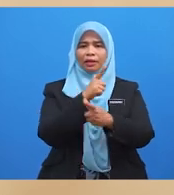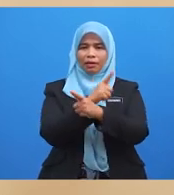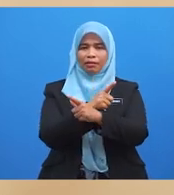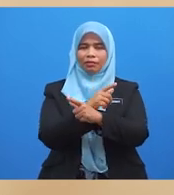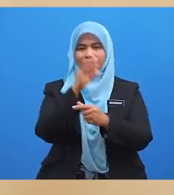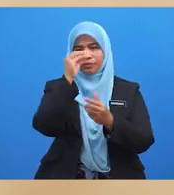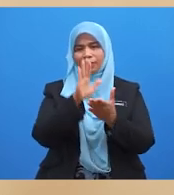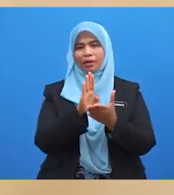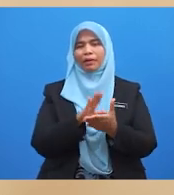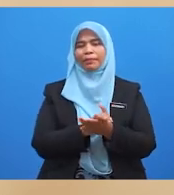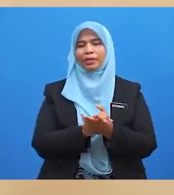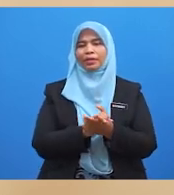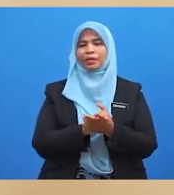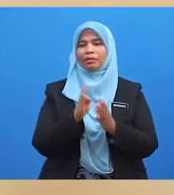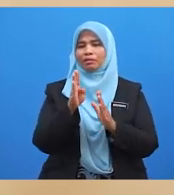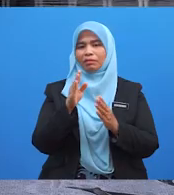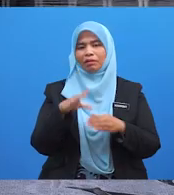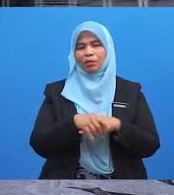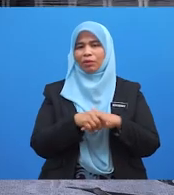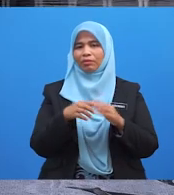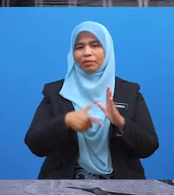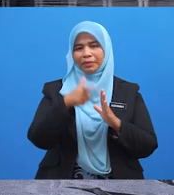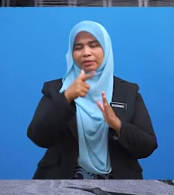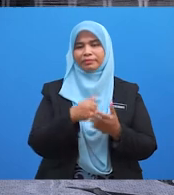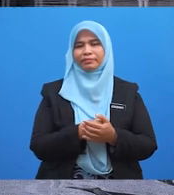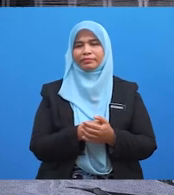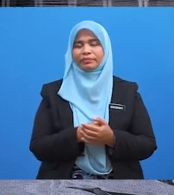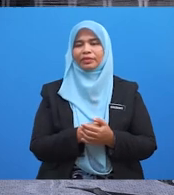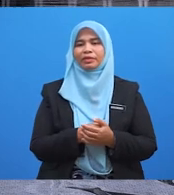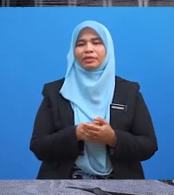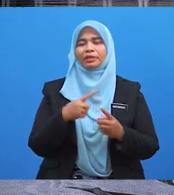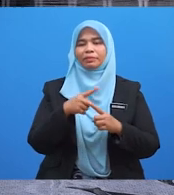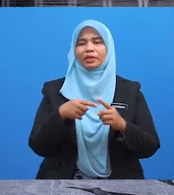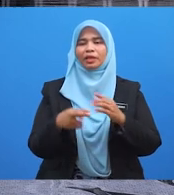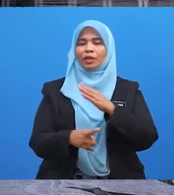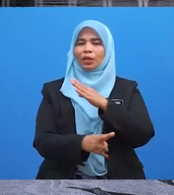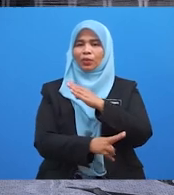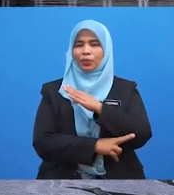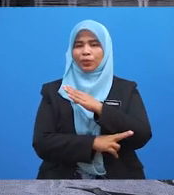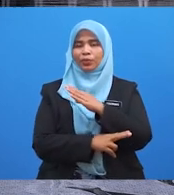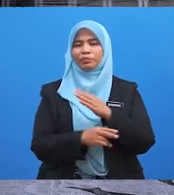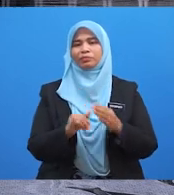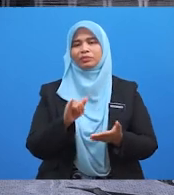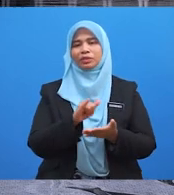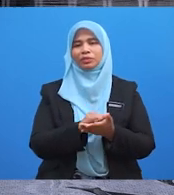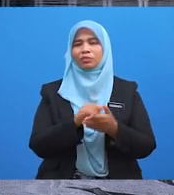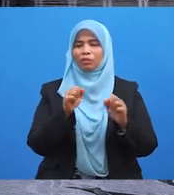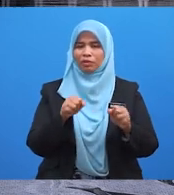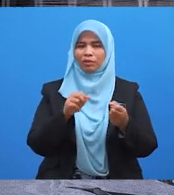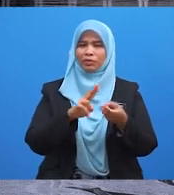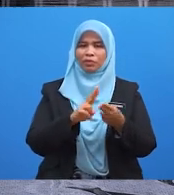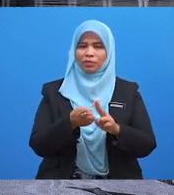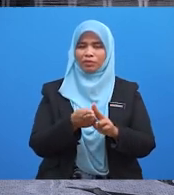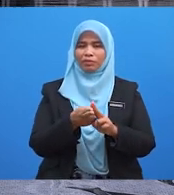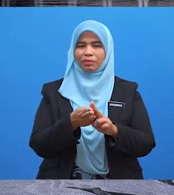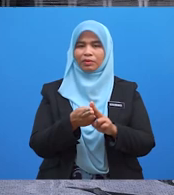berpoligami? Jawapannya ialah apabila hukum berpoligami itu sendiri boleh berubah